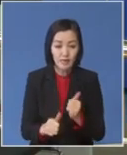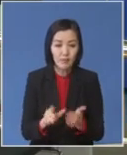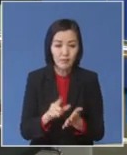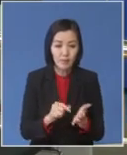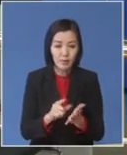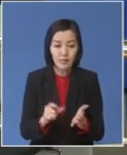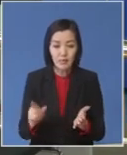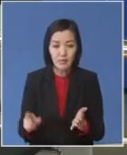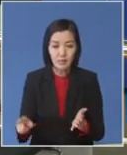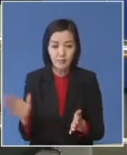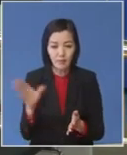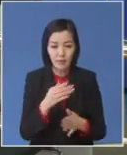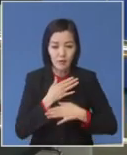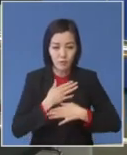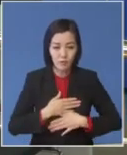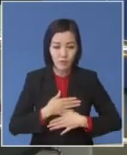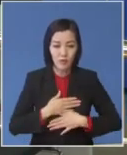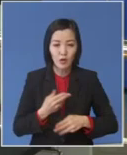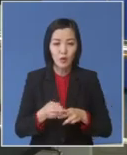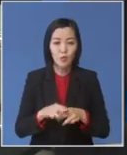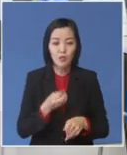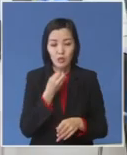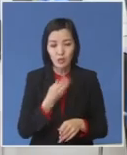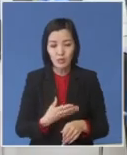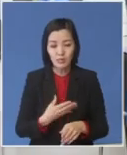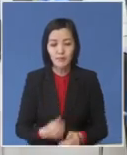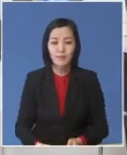адамдардың көңілінен шығады деп ойлаймын. Өте жақсы.